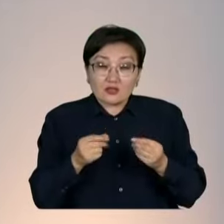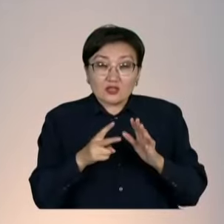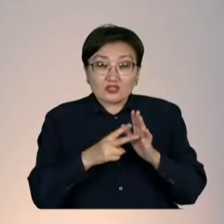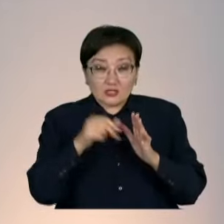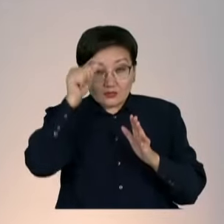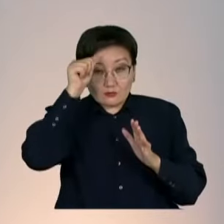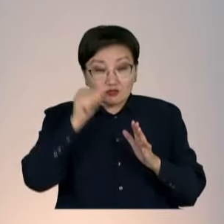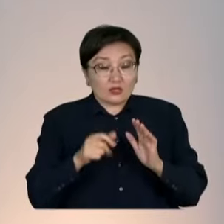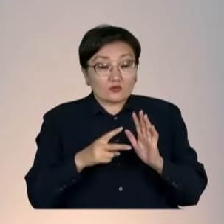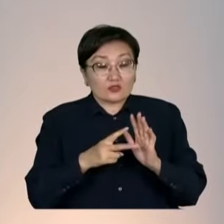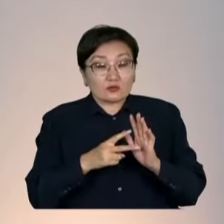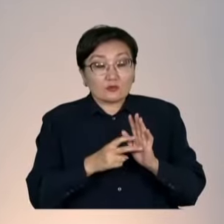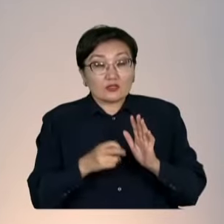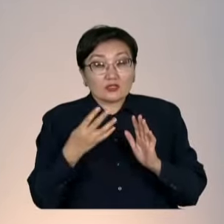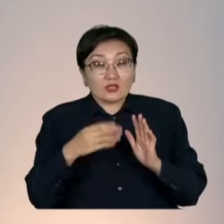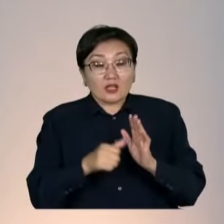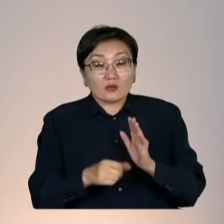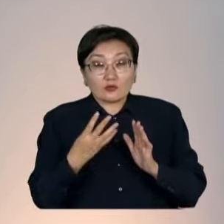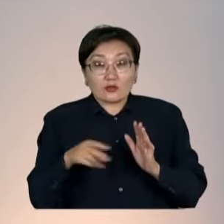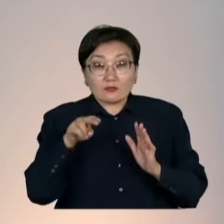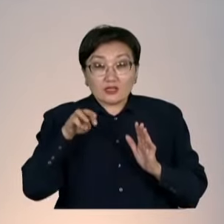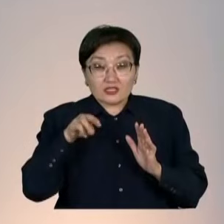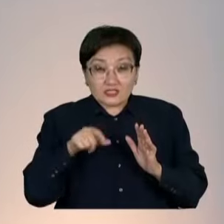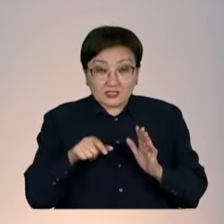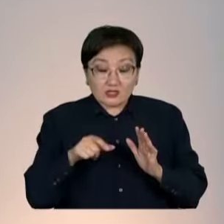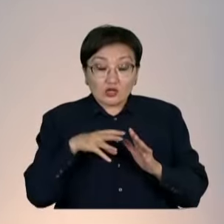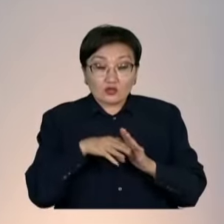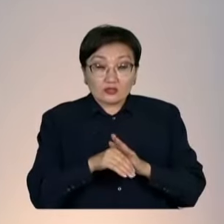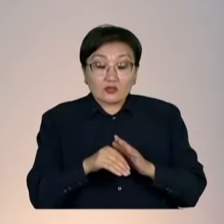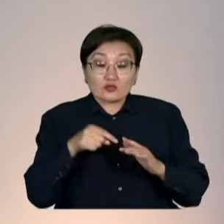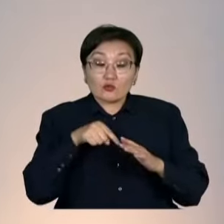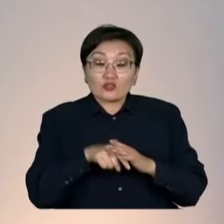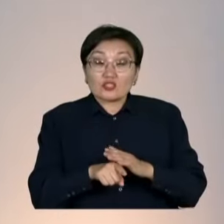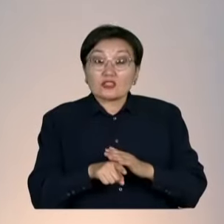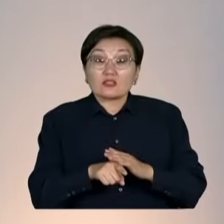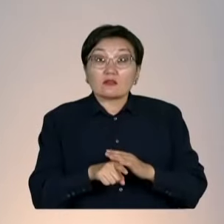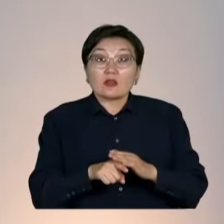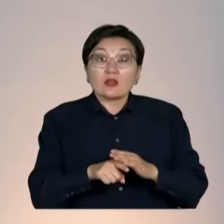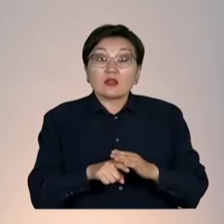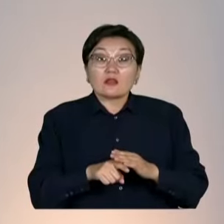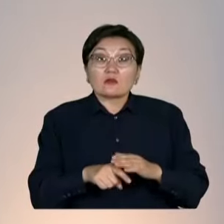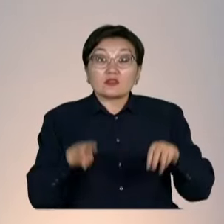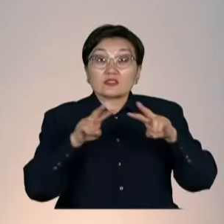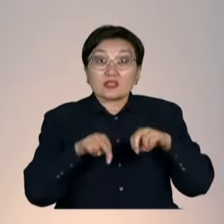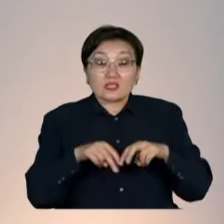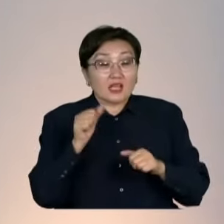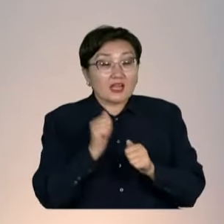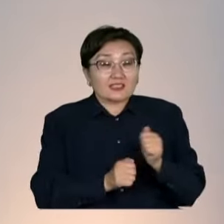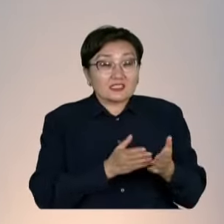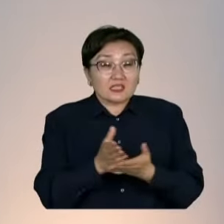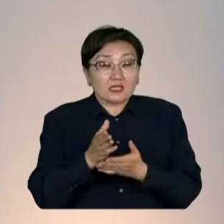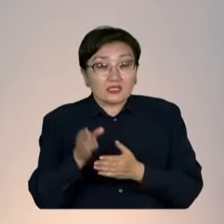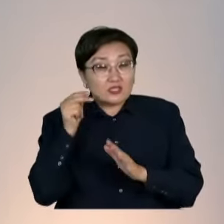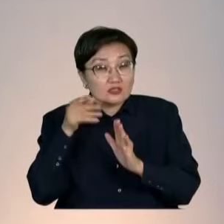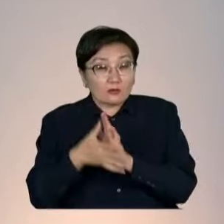көлемінде 764 миллиард теңгеге құралған. Соның ішінде былай қарасақ, талдасақ, әр саланы